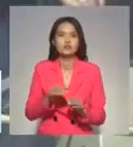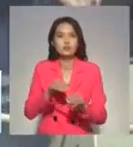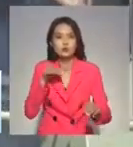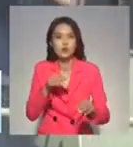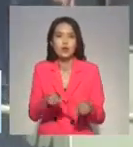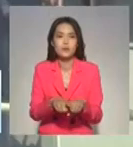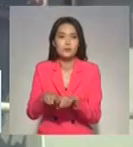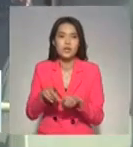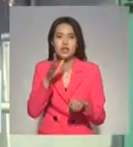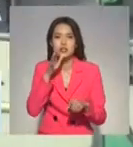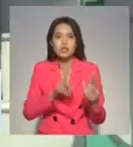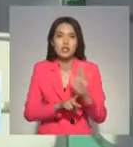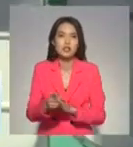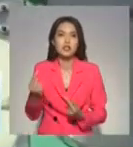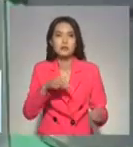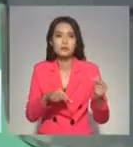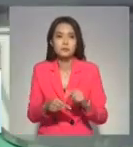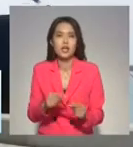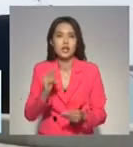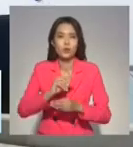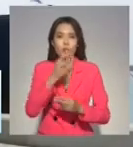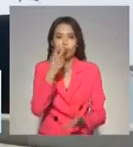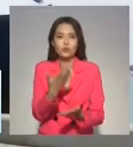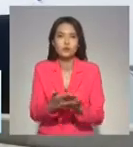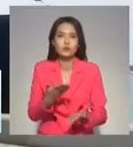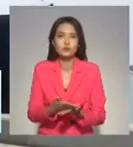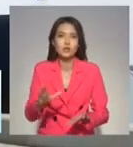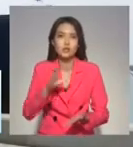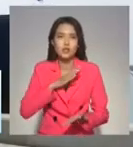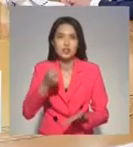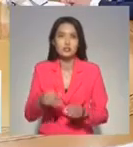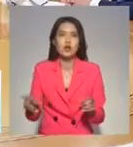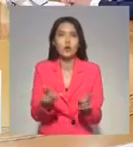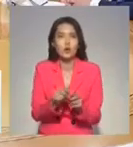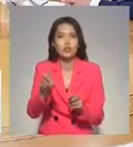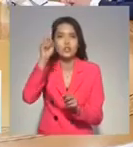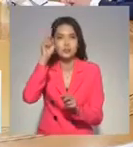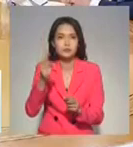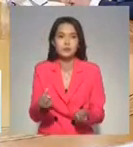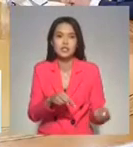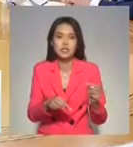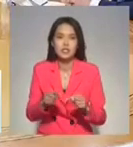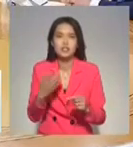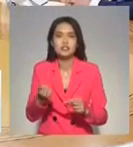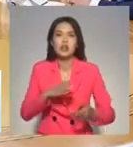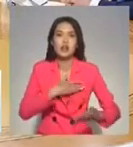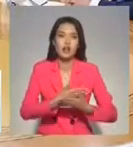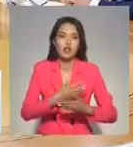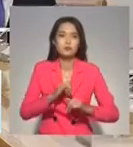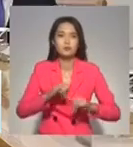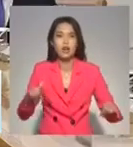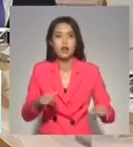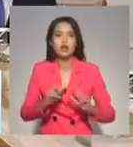бір белдеу бастамасын бір-бірімен сабақтастыруды көздейтіндерін жеткізді. Қос мемлекет арасында тікелей әуе қатынасын ашу